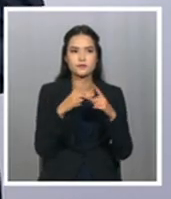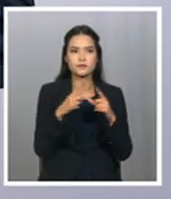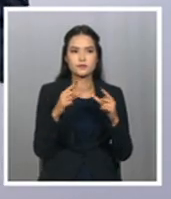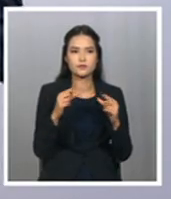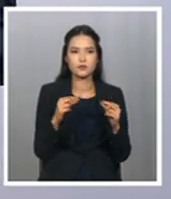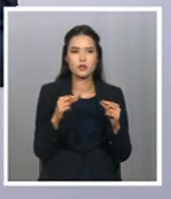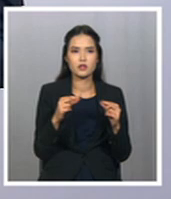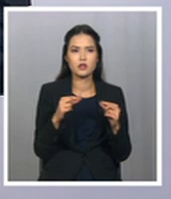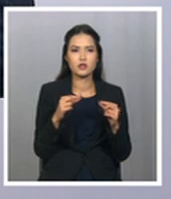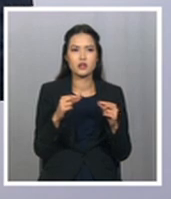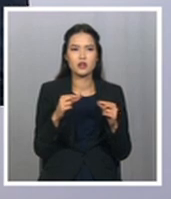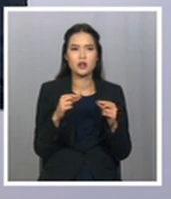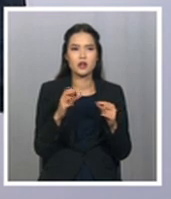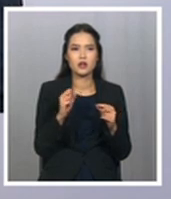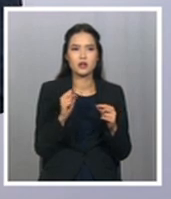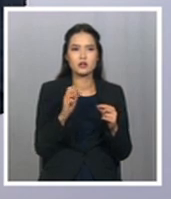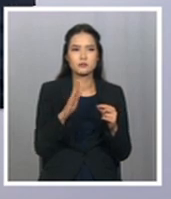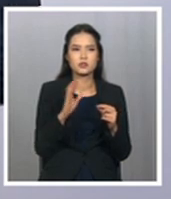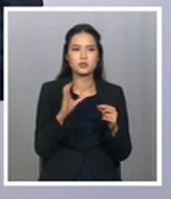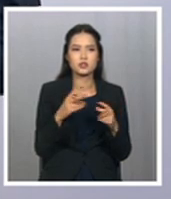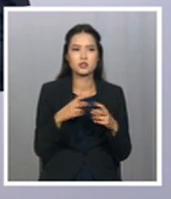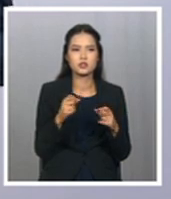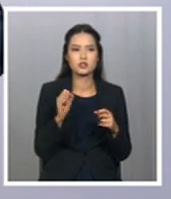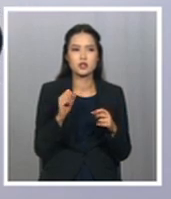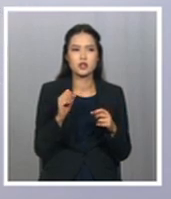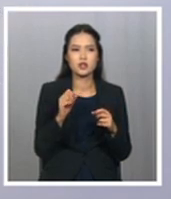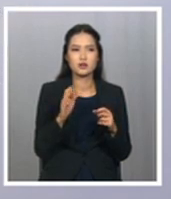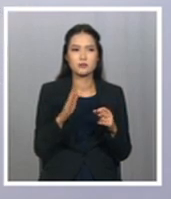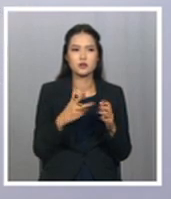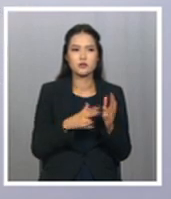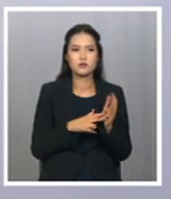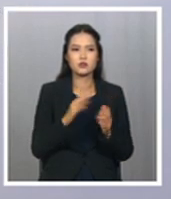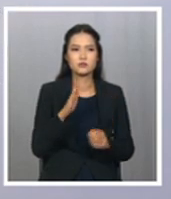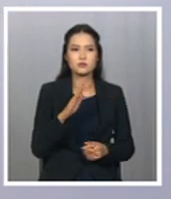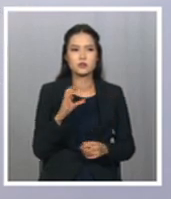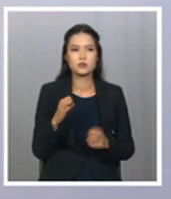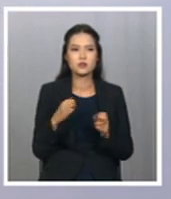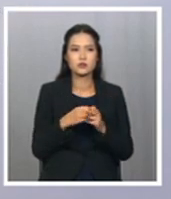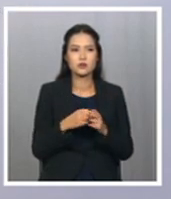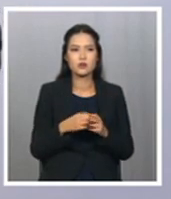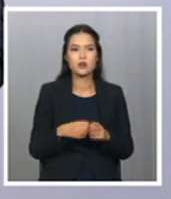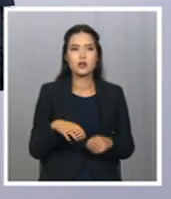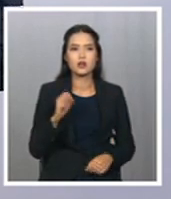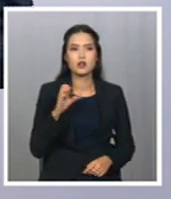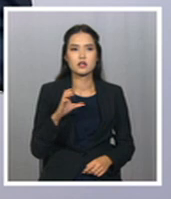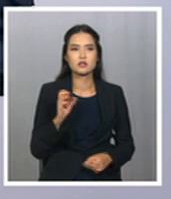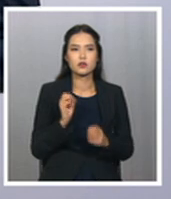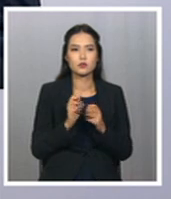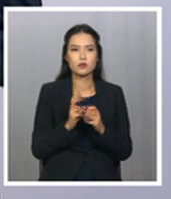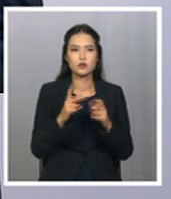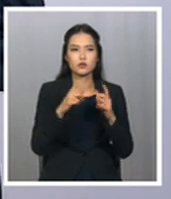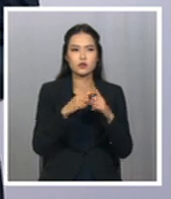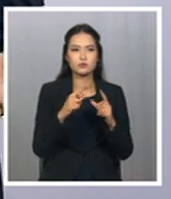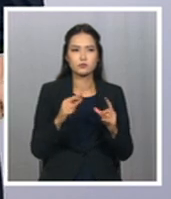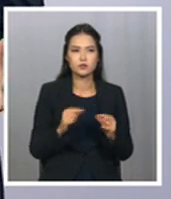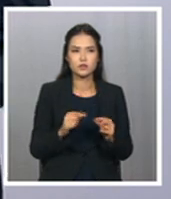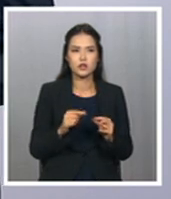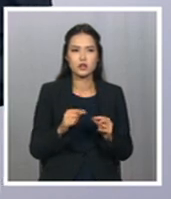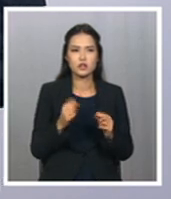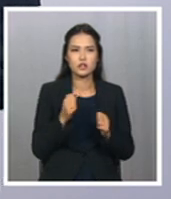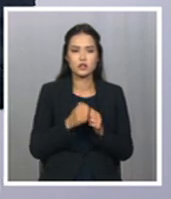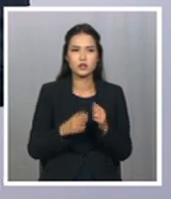8, BC 10, ал AC 12. Яғни үш бұрыштың үш қабырғасы белгілі, демек бұл үш бұрыштың үш бұрышын